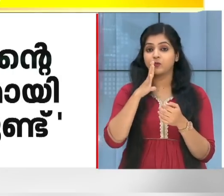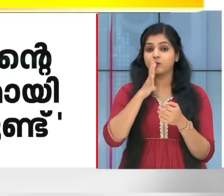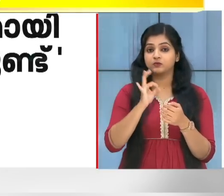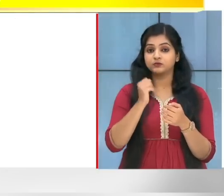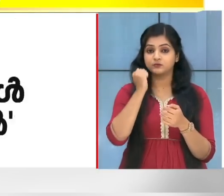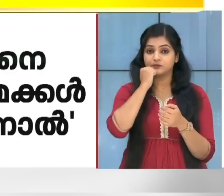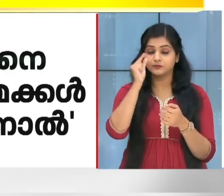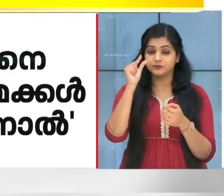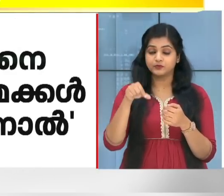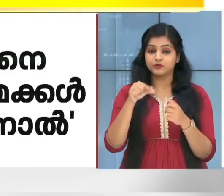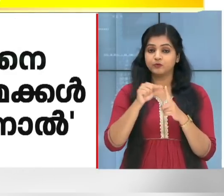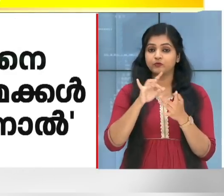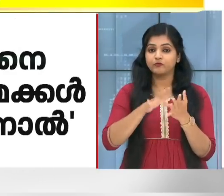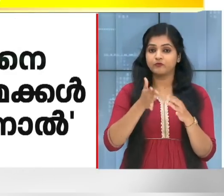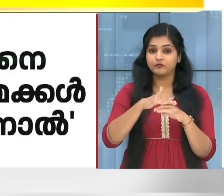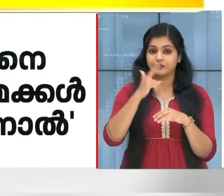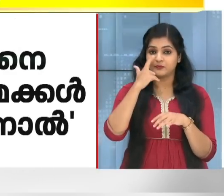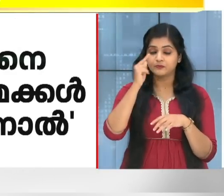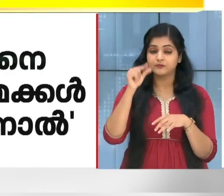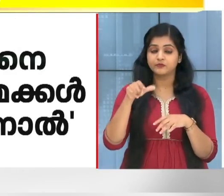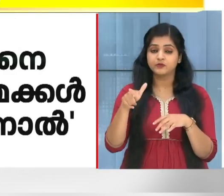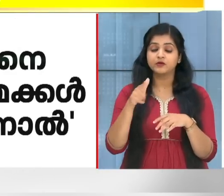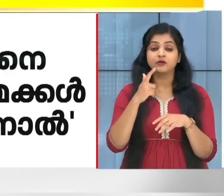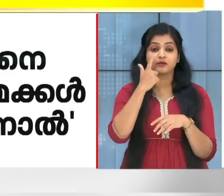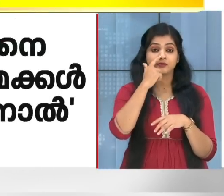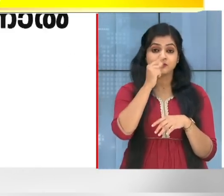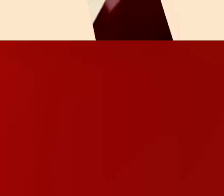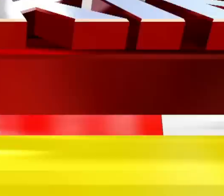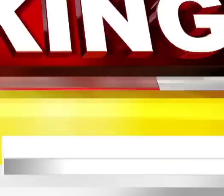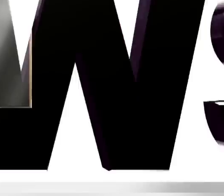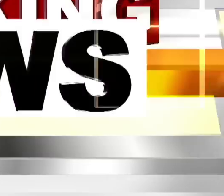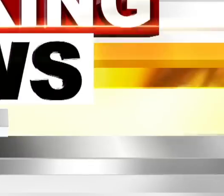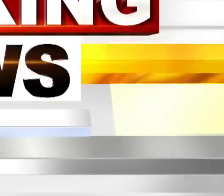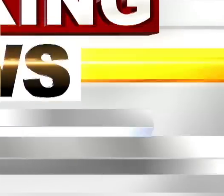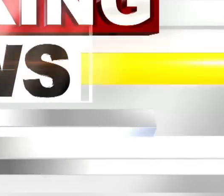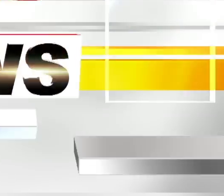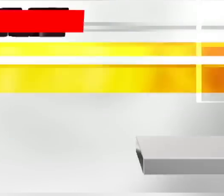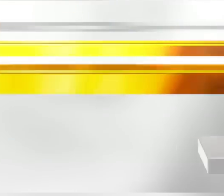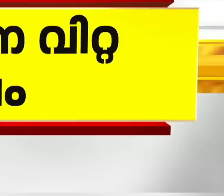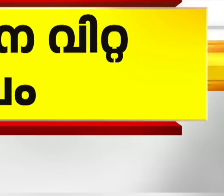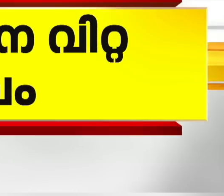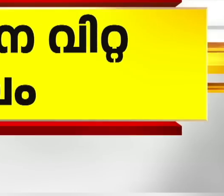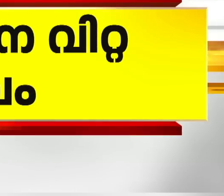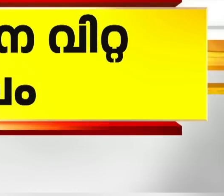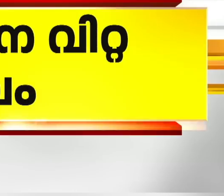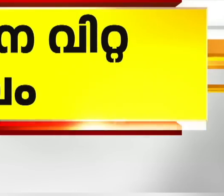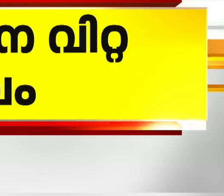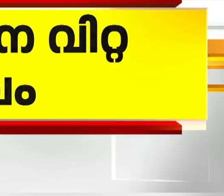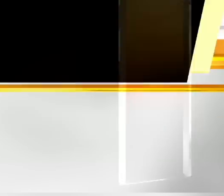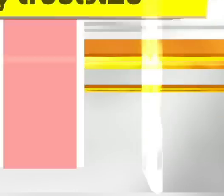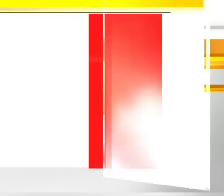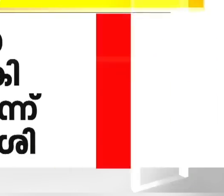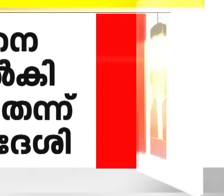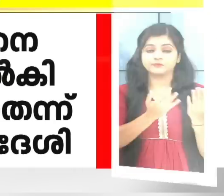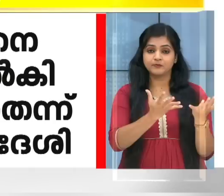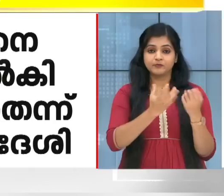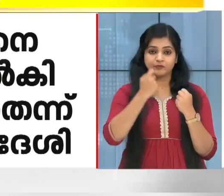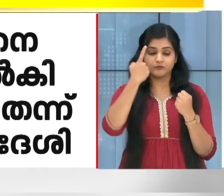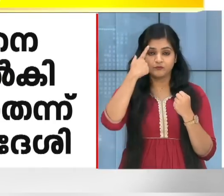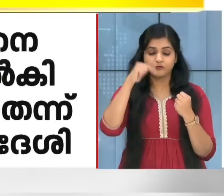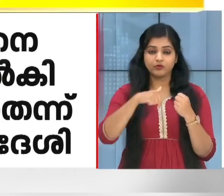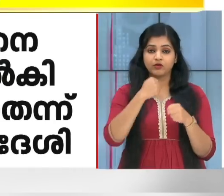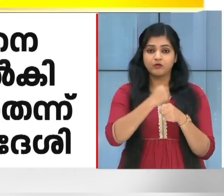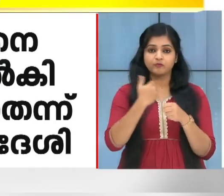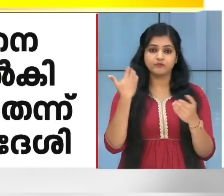കരുതുന്നത്. അവർക്ക് അവരും ഈ സ്ത്രീയുമായി ഏതാണ്ട് 2 വർഷത്തെ പരിചയമാണ്. ഈ അമ്മത്തൊട്ടിലടക്കം കുഞ്ഞിനു വേണ്ടി സമീപിച്ചു, പക്ഷേ